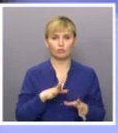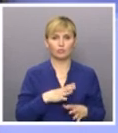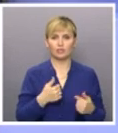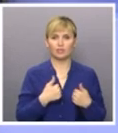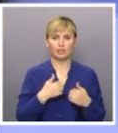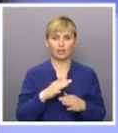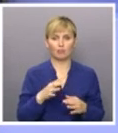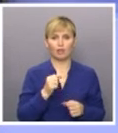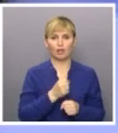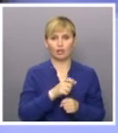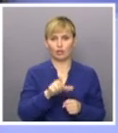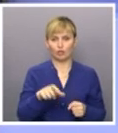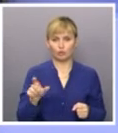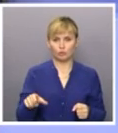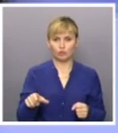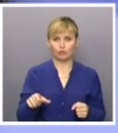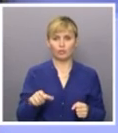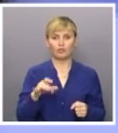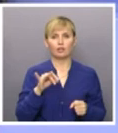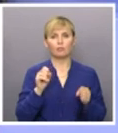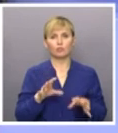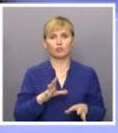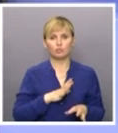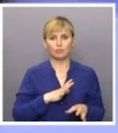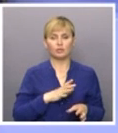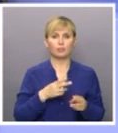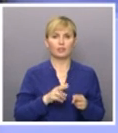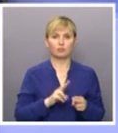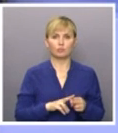к сотрудникам Минсельхоза. А, возможно, потому что